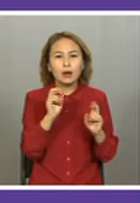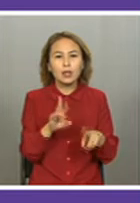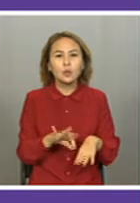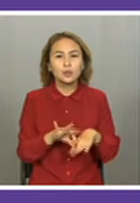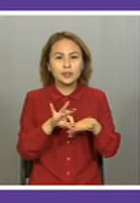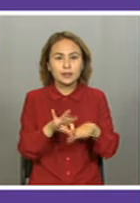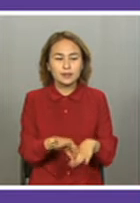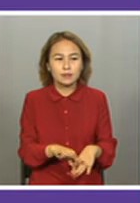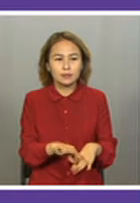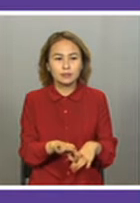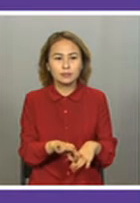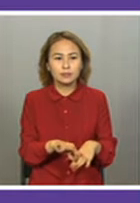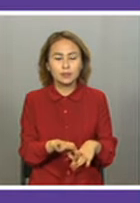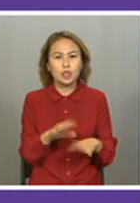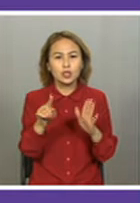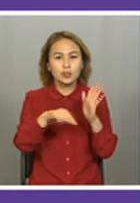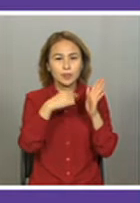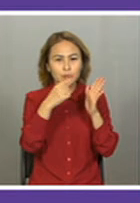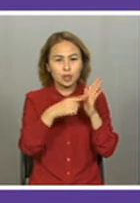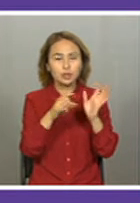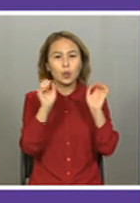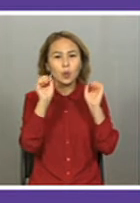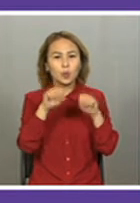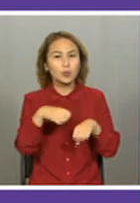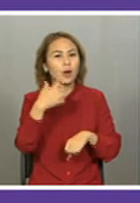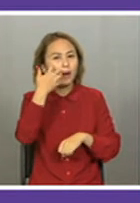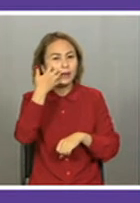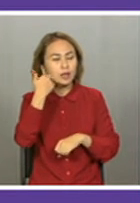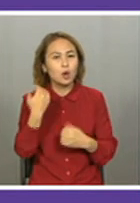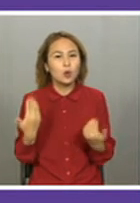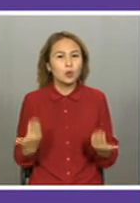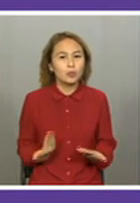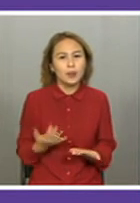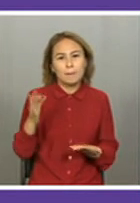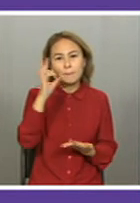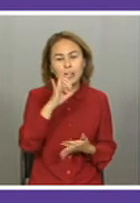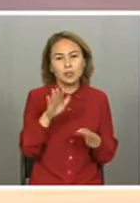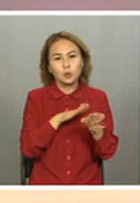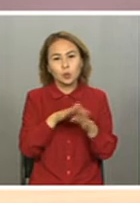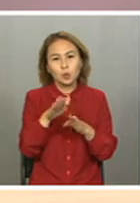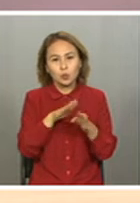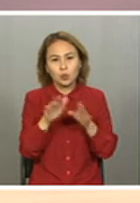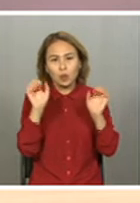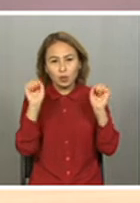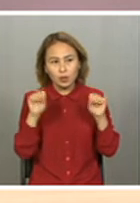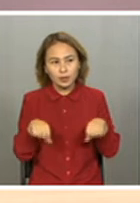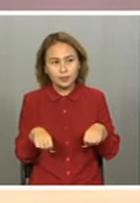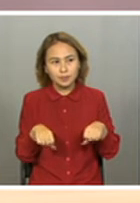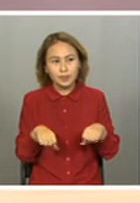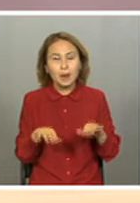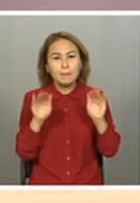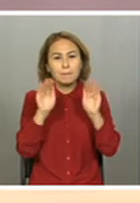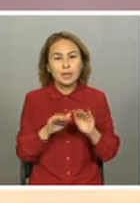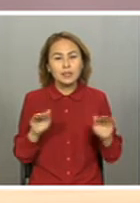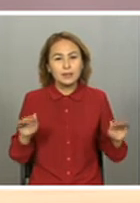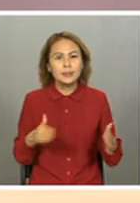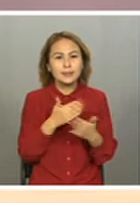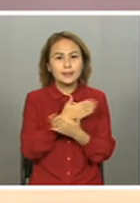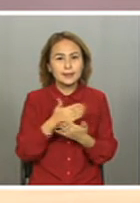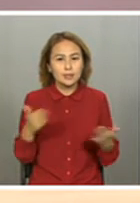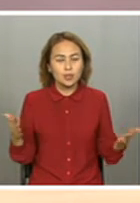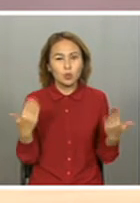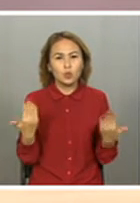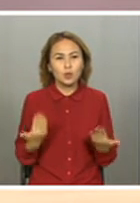өткізесің? Деп сұрақтар қою арқылы өмір баянын толықтыруға болады. Балалар, сендерге өмір